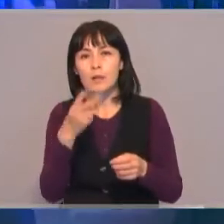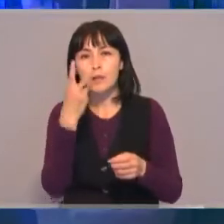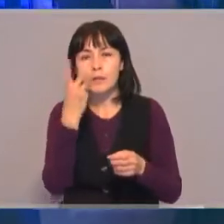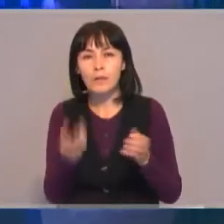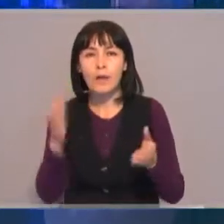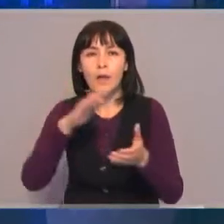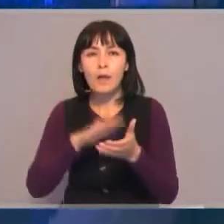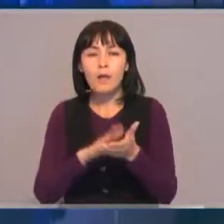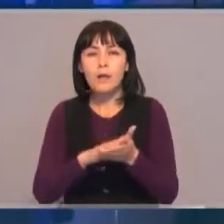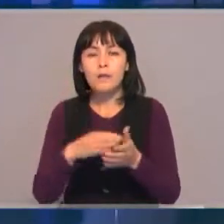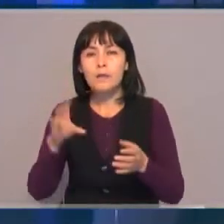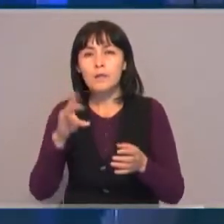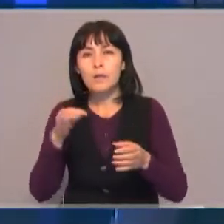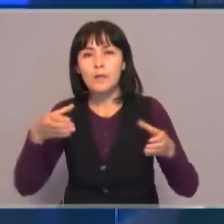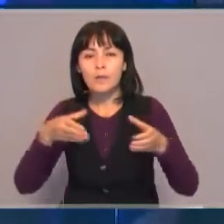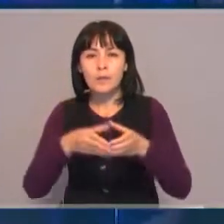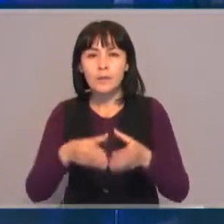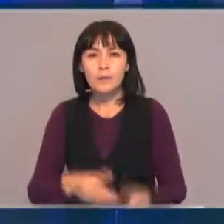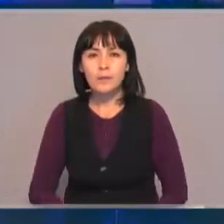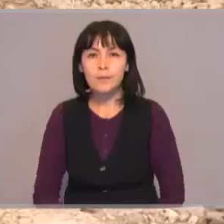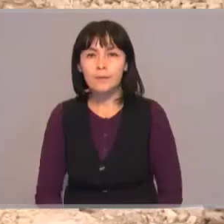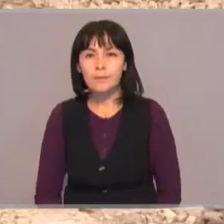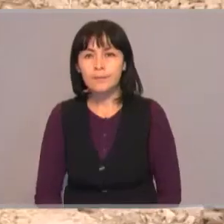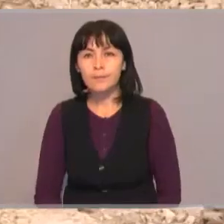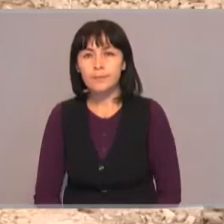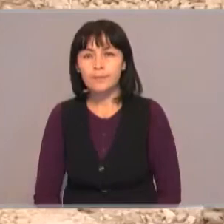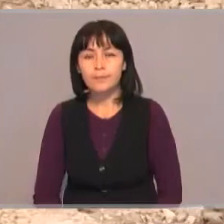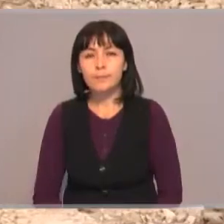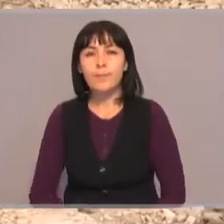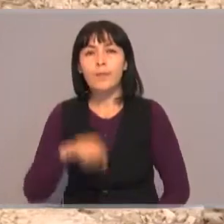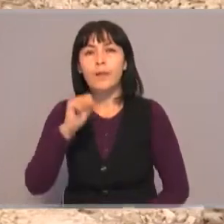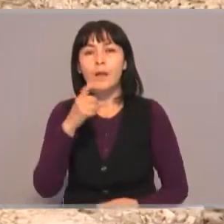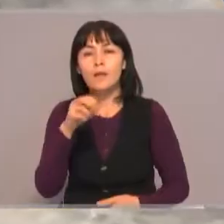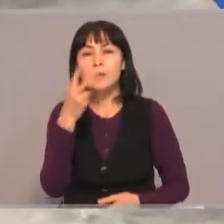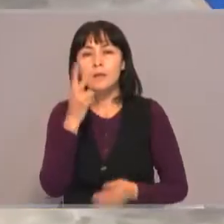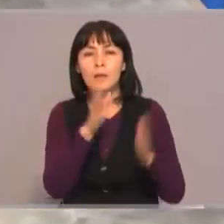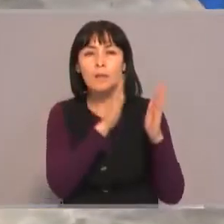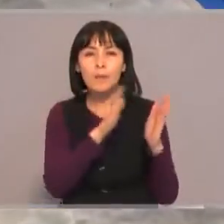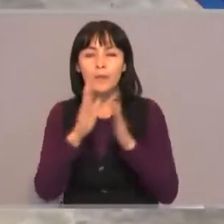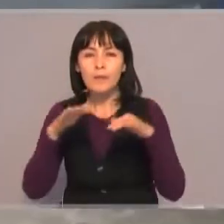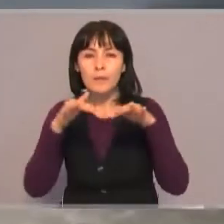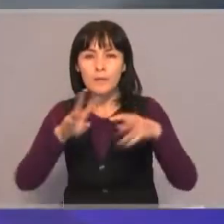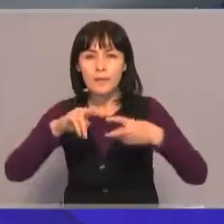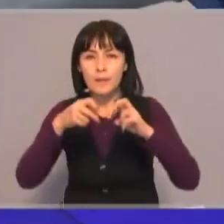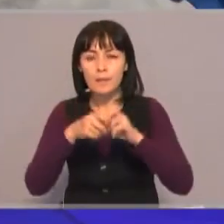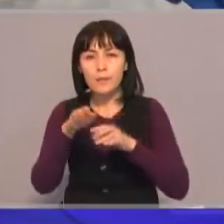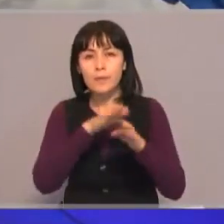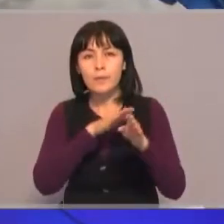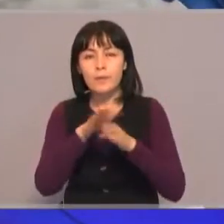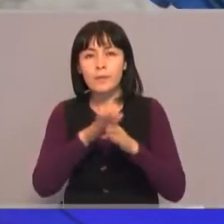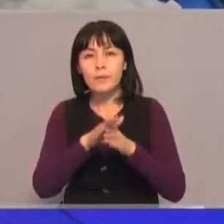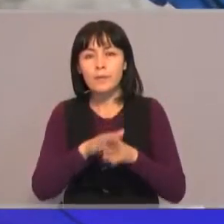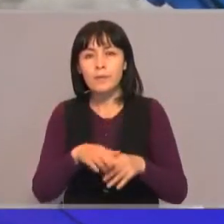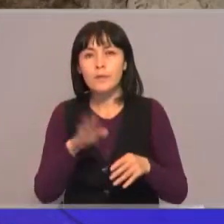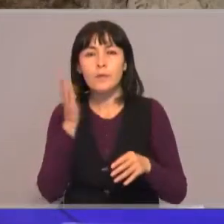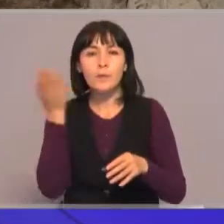ознакомились представители партии Нур-Отан. В микрорайоне Асар-2 поэтапно решаются проблемы по проведению